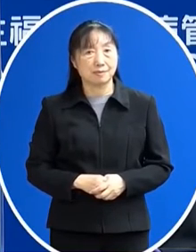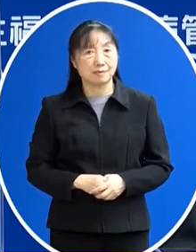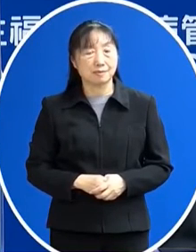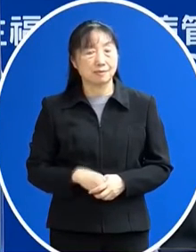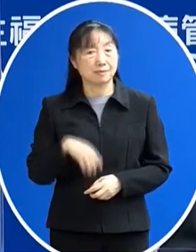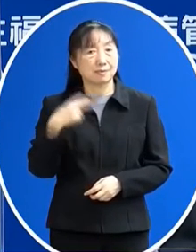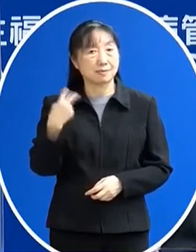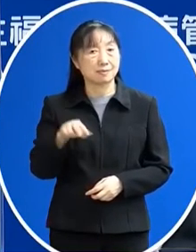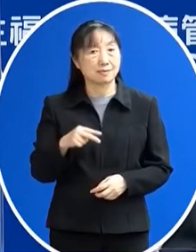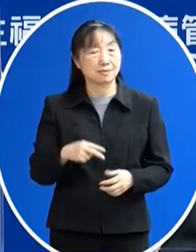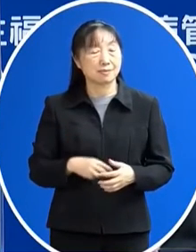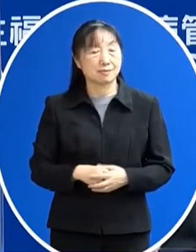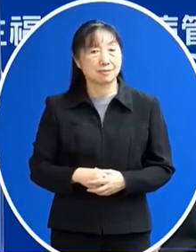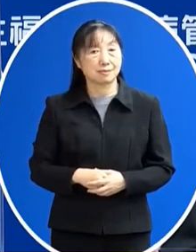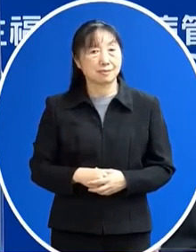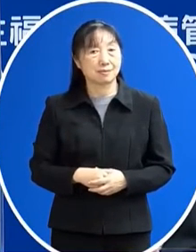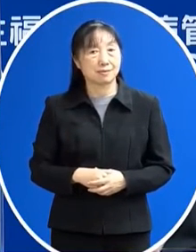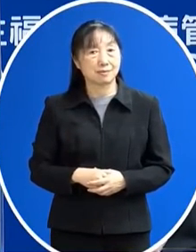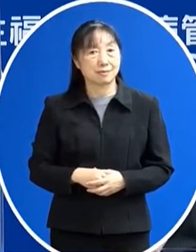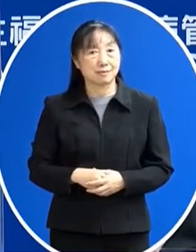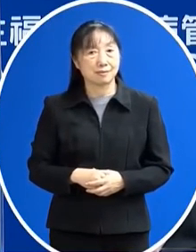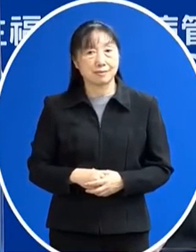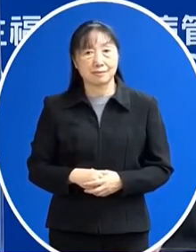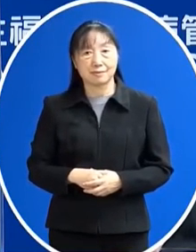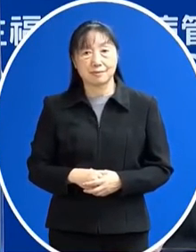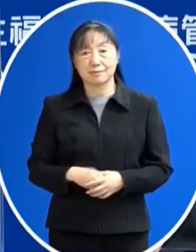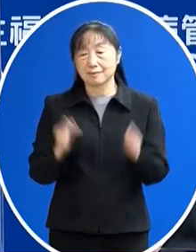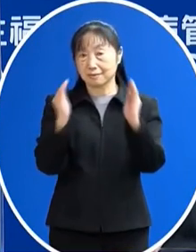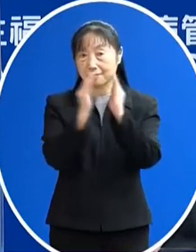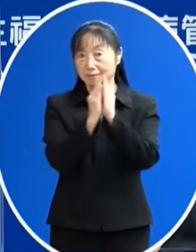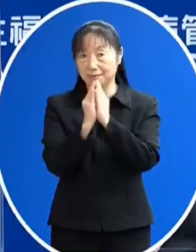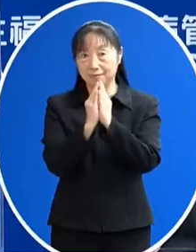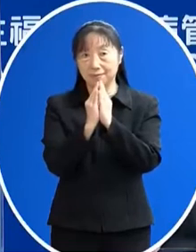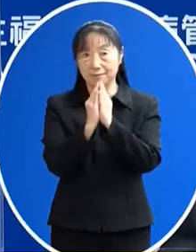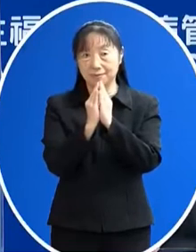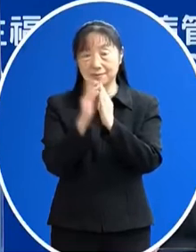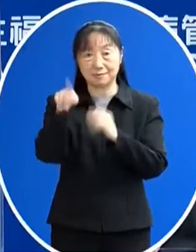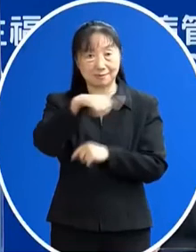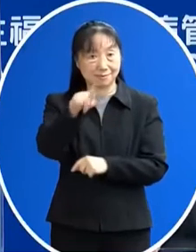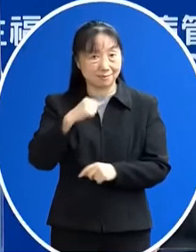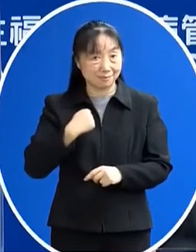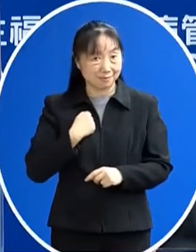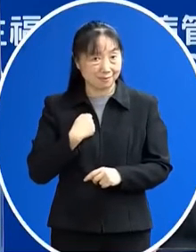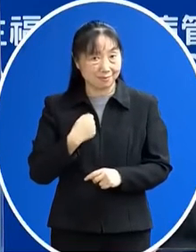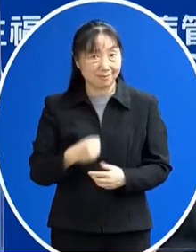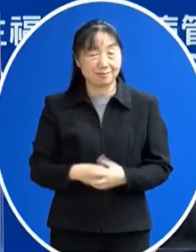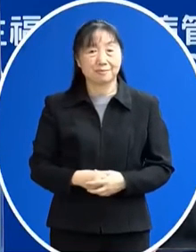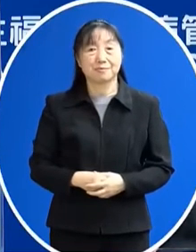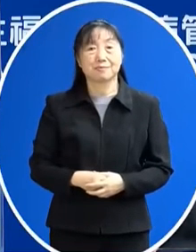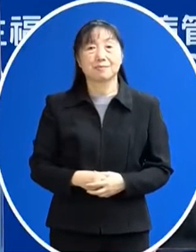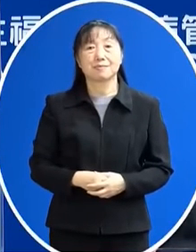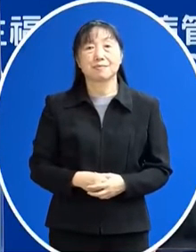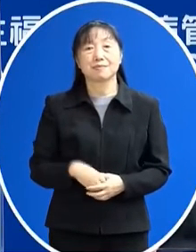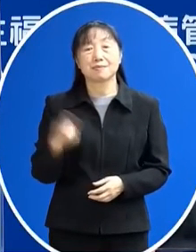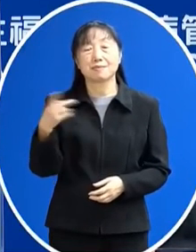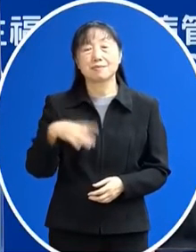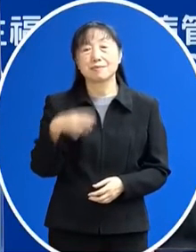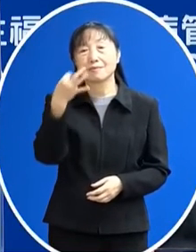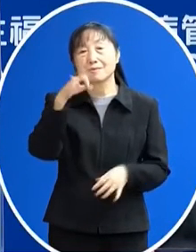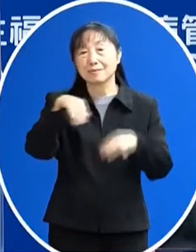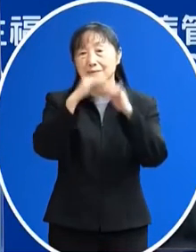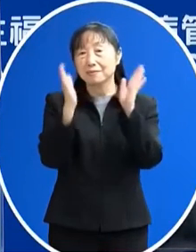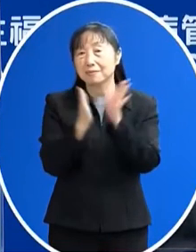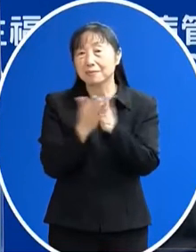那另外在这个桃园里面，就是大家知道的，我们这个前都餐厅跟那